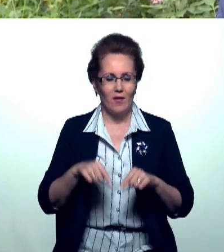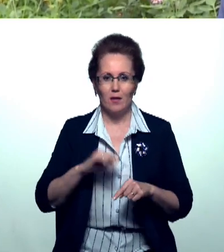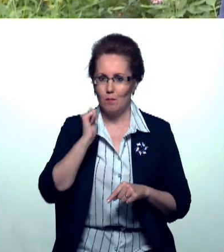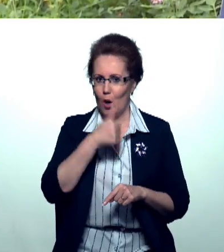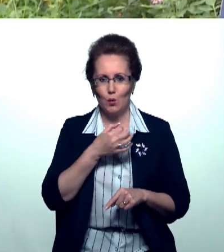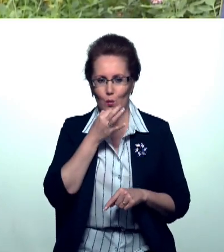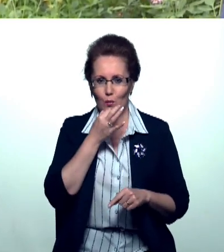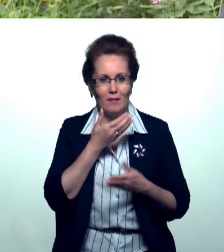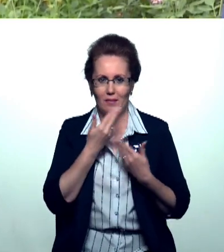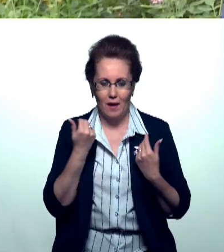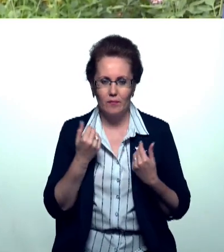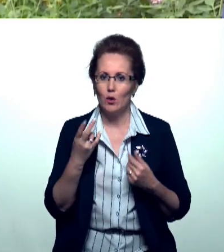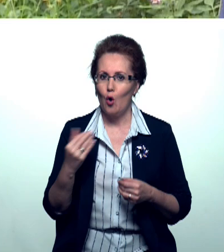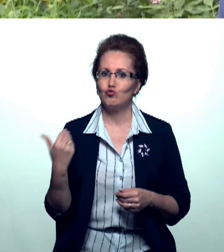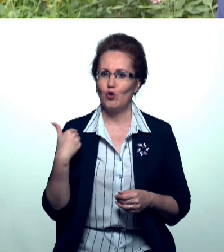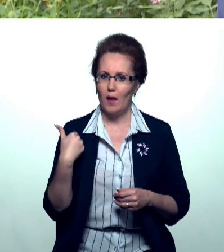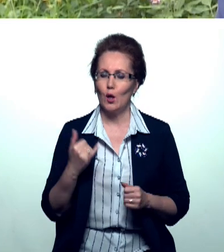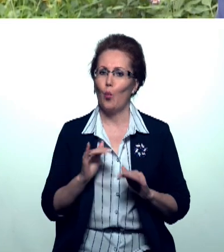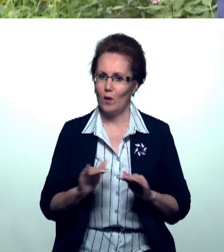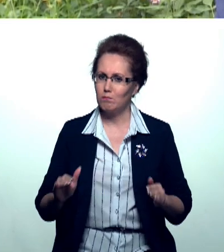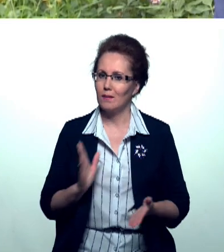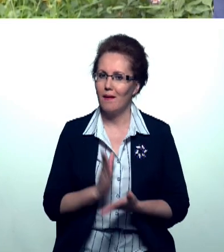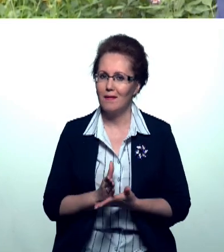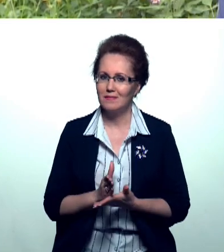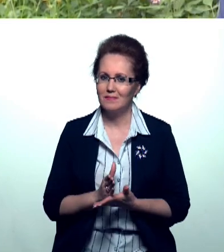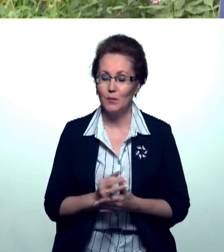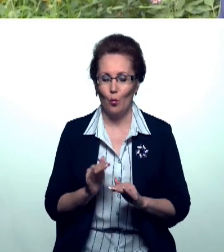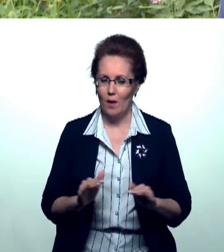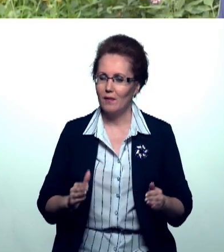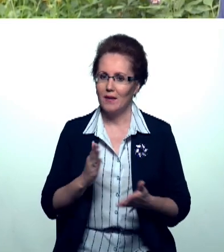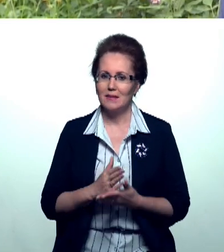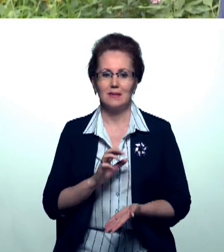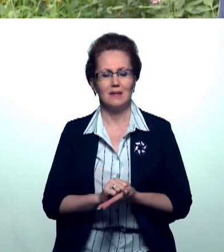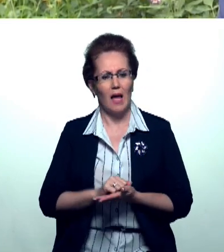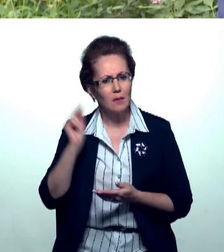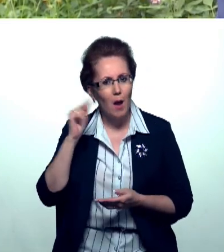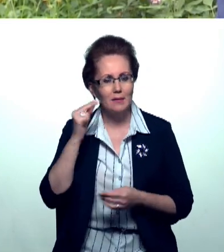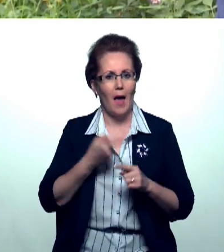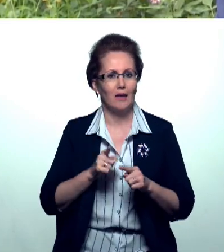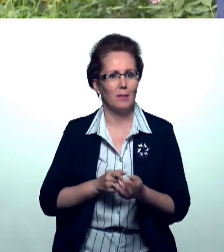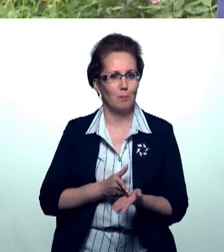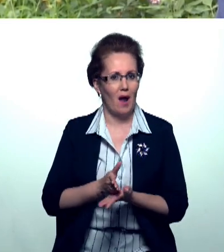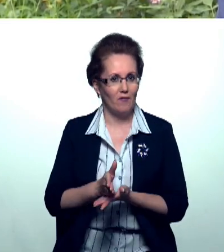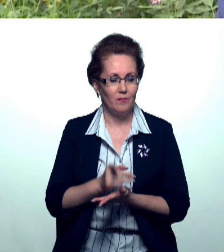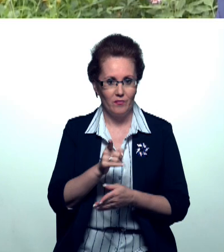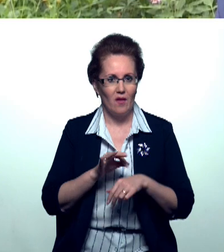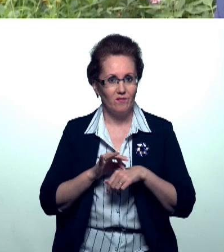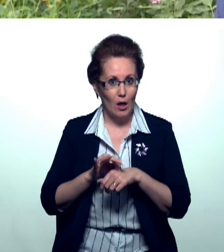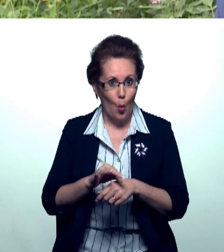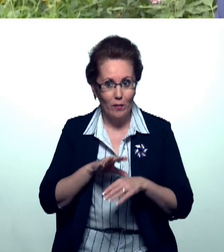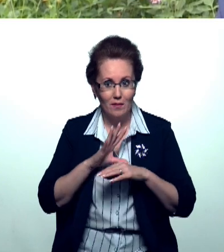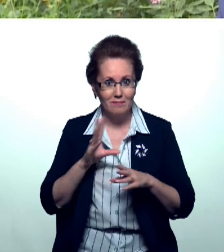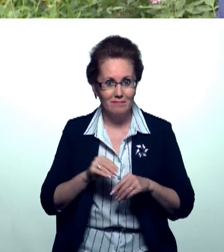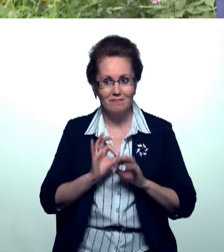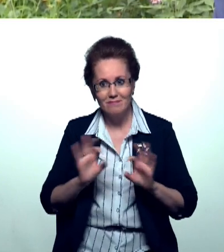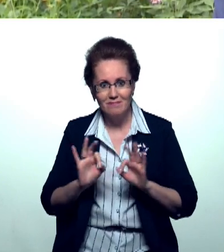но желание есть у людей, у детей заниматься этим направлением. То есть вы ведете их, по сути?